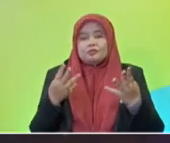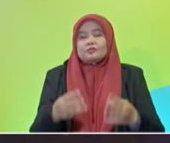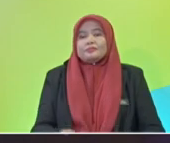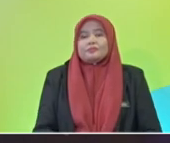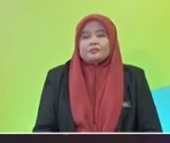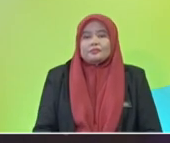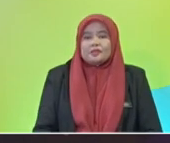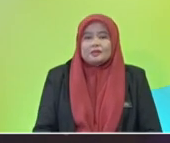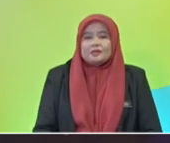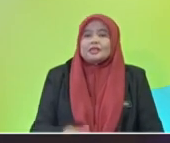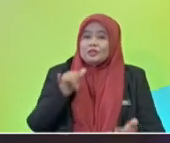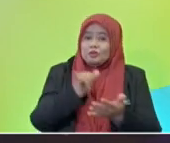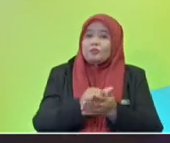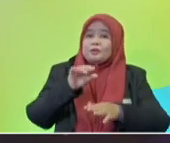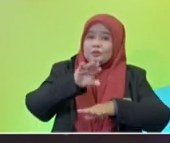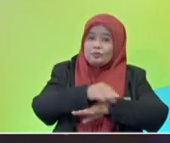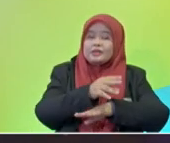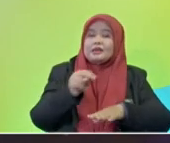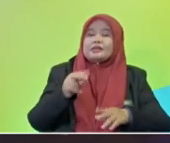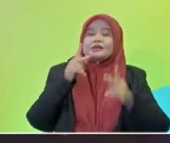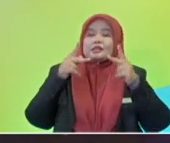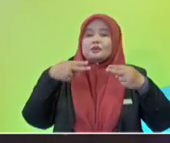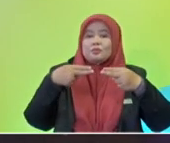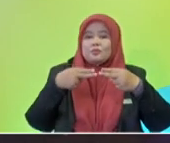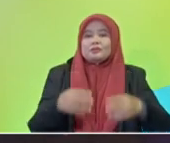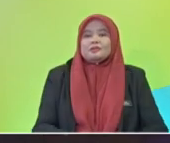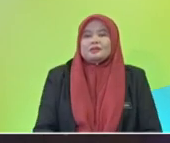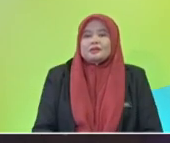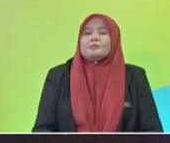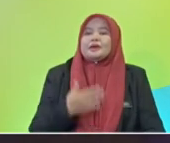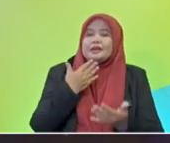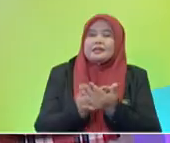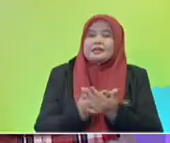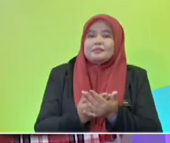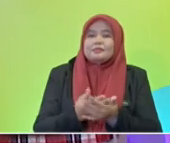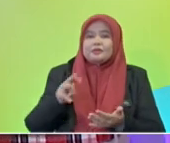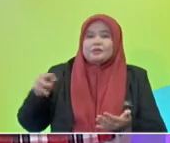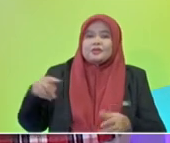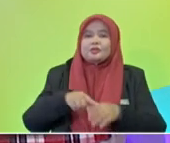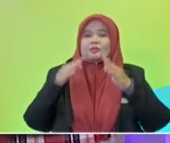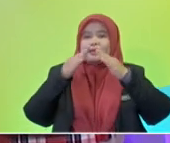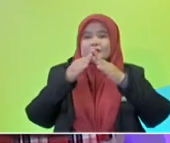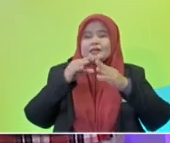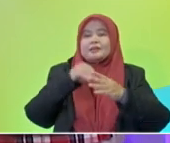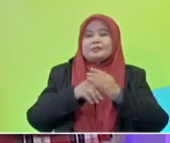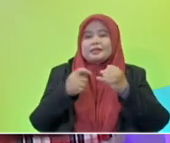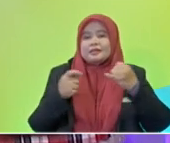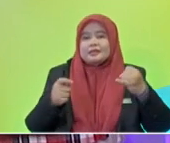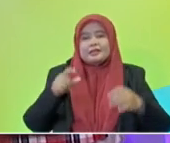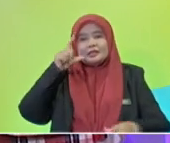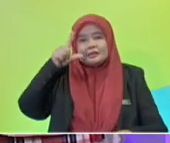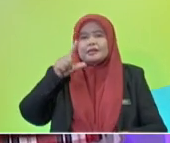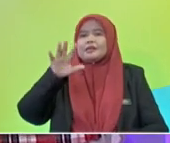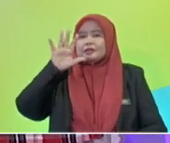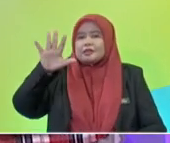majmuk itu penggunaan kata hubung baiklah murid-murid di rumah dan juga berada dalam talian kita dah lihat